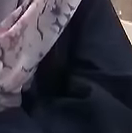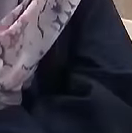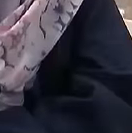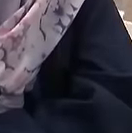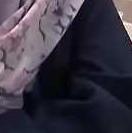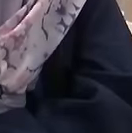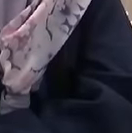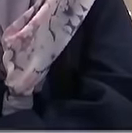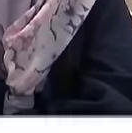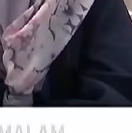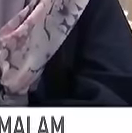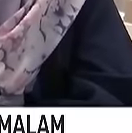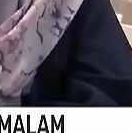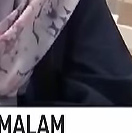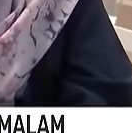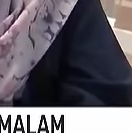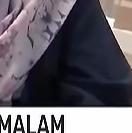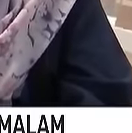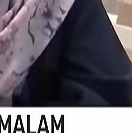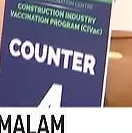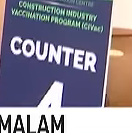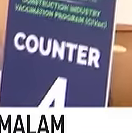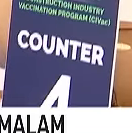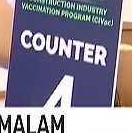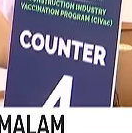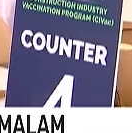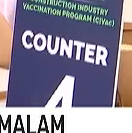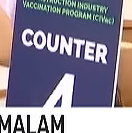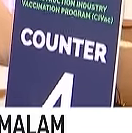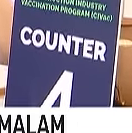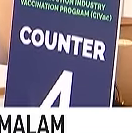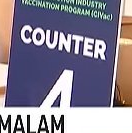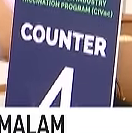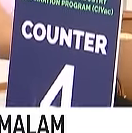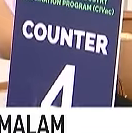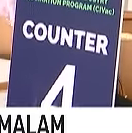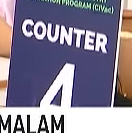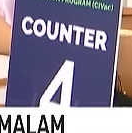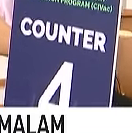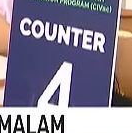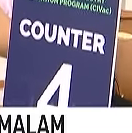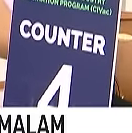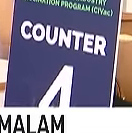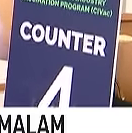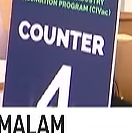Program imunisasi COVID-19 kebangsaan catat jumlah pemberian vaksin harian tertinggi semalam.